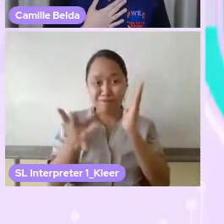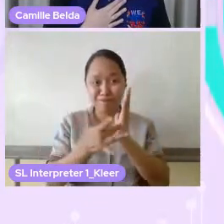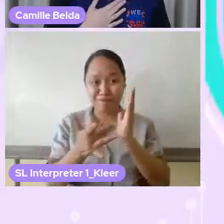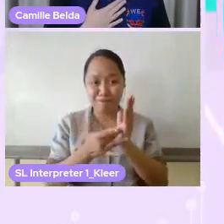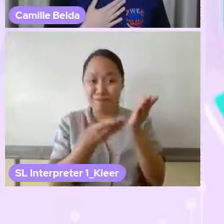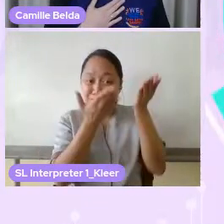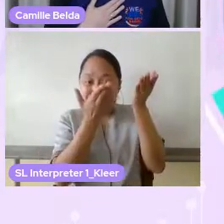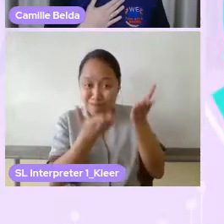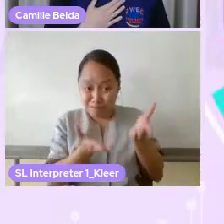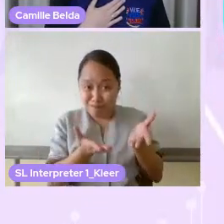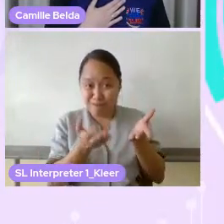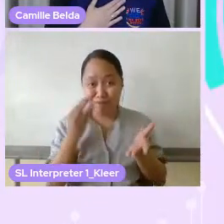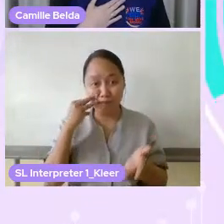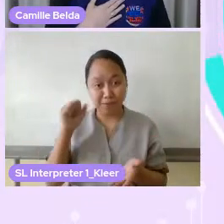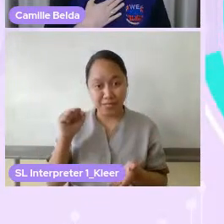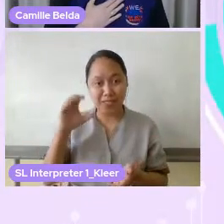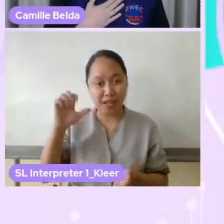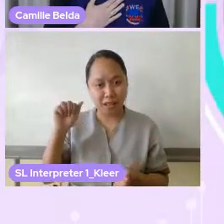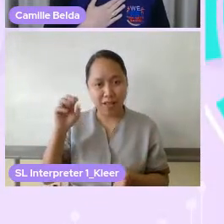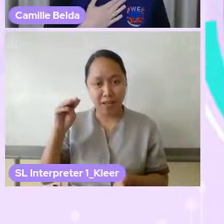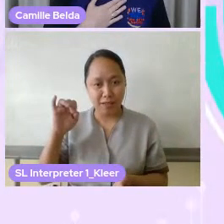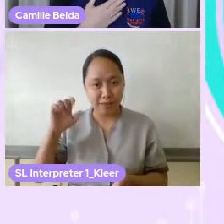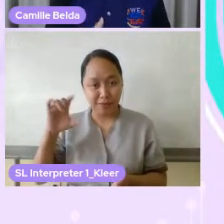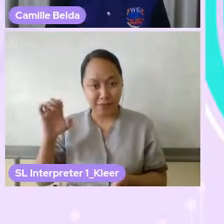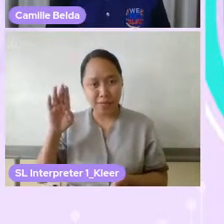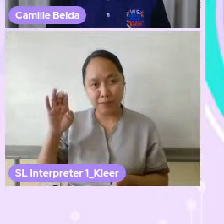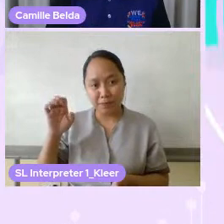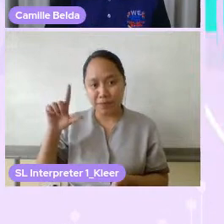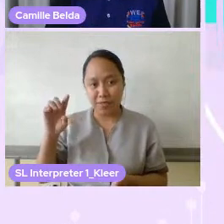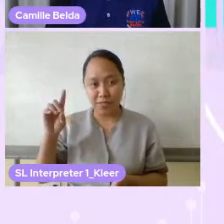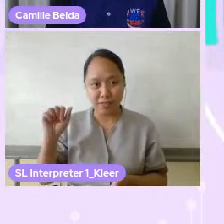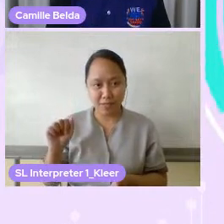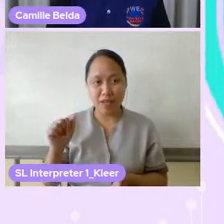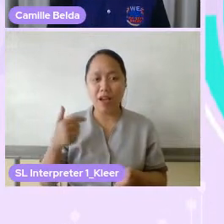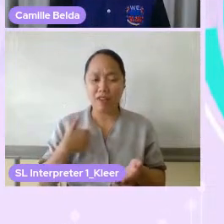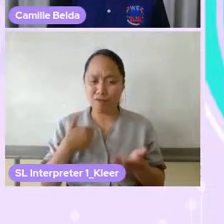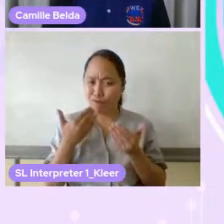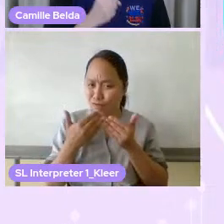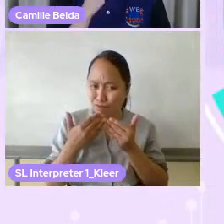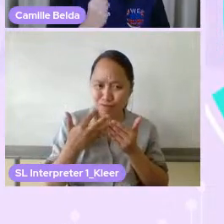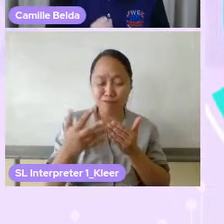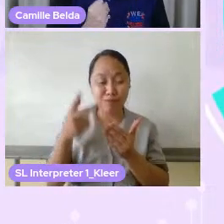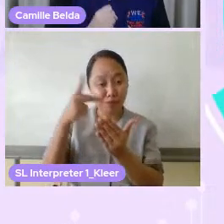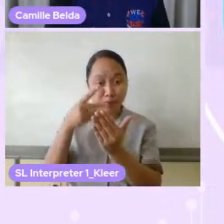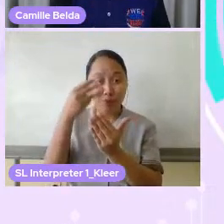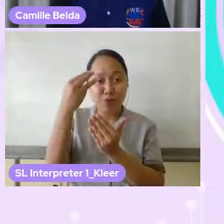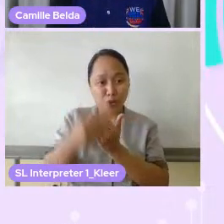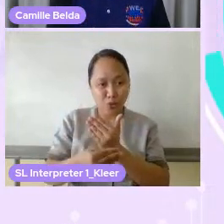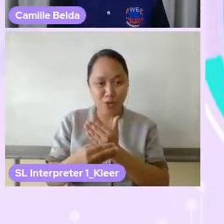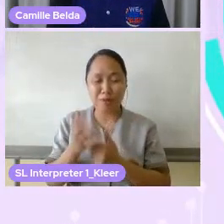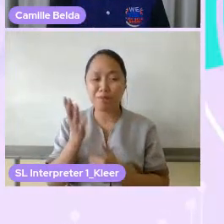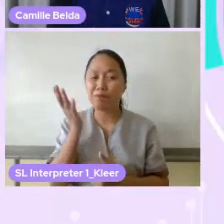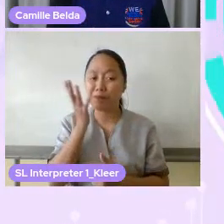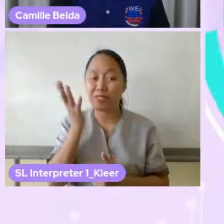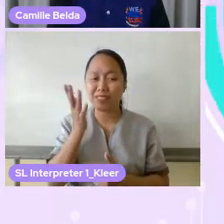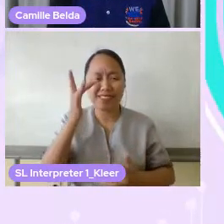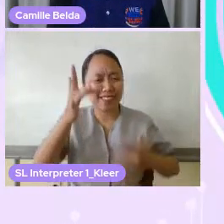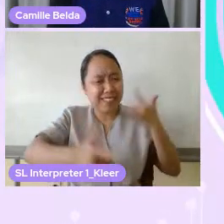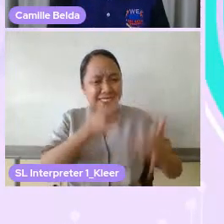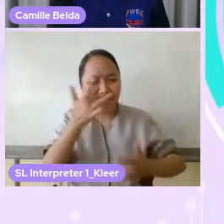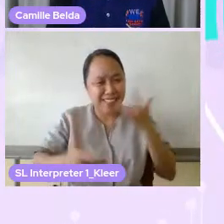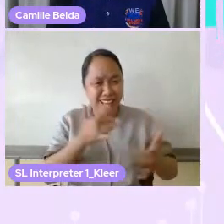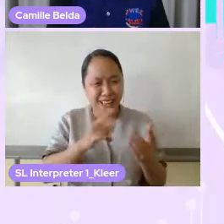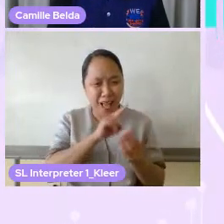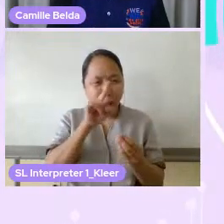Camille Belda mula sa PCW, ang magiging tagapagdaloy ng ating programa at excited na po ako sa magiging